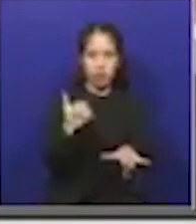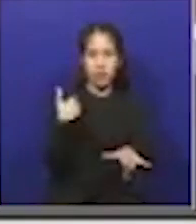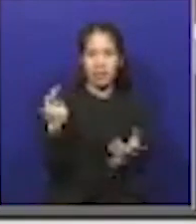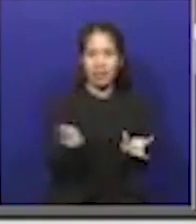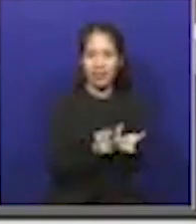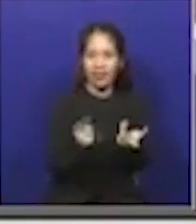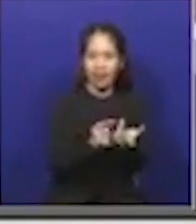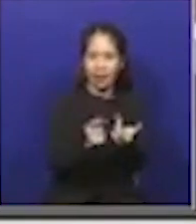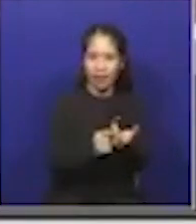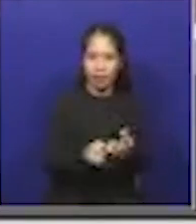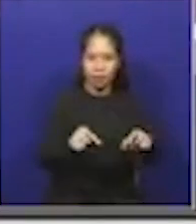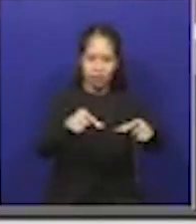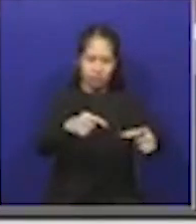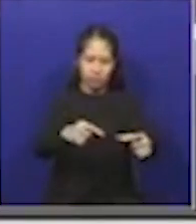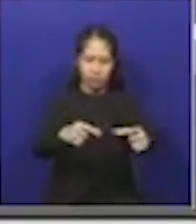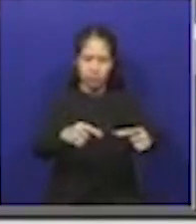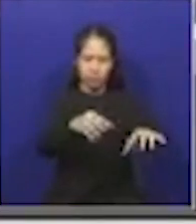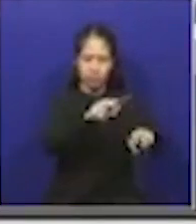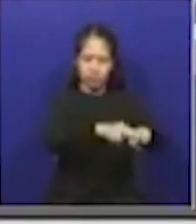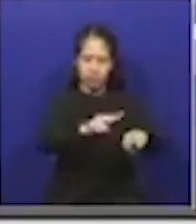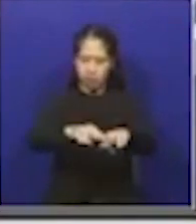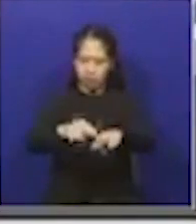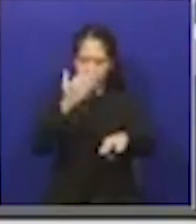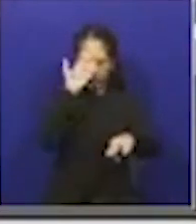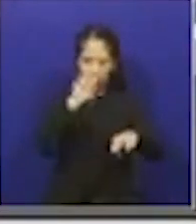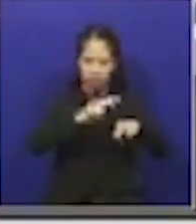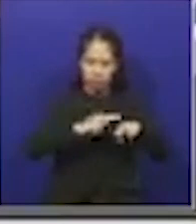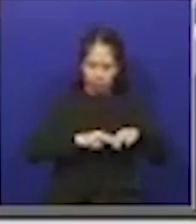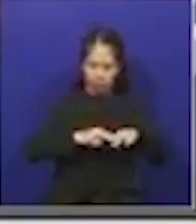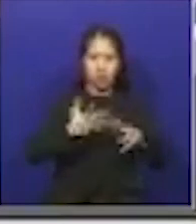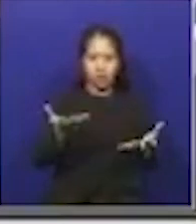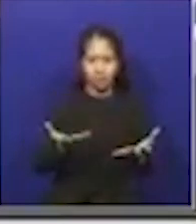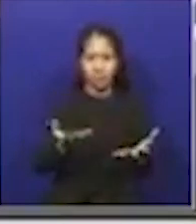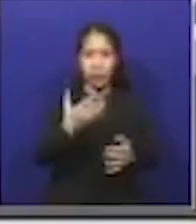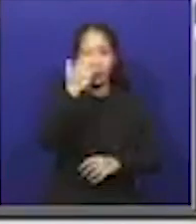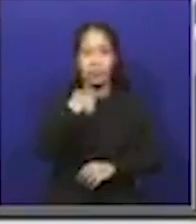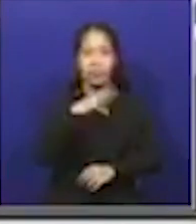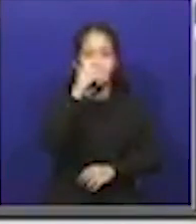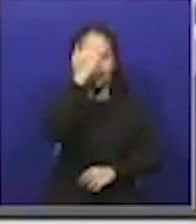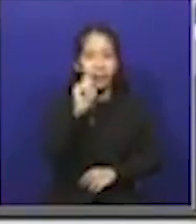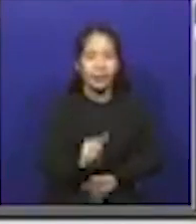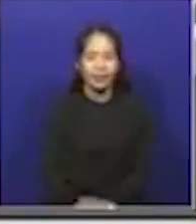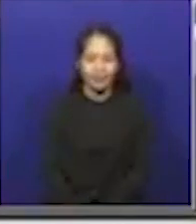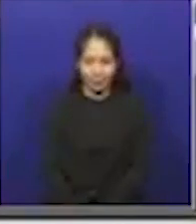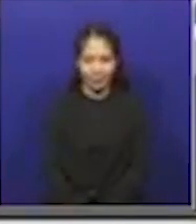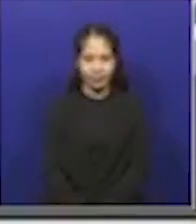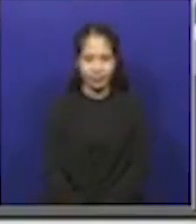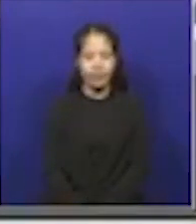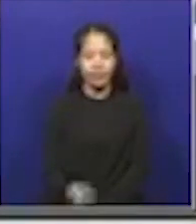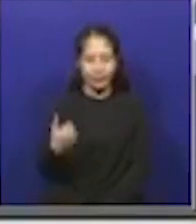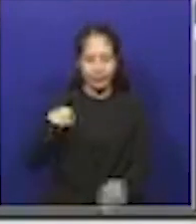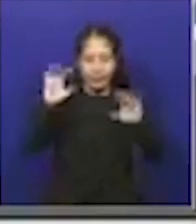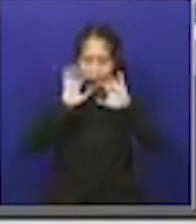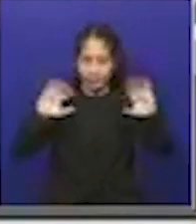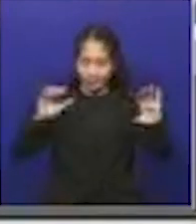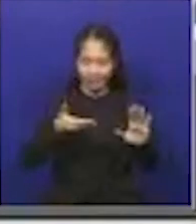ถวหน้า5แถวหลังอะไรก็แล้วแต่นะคราวนี้ผมพูดเรื่องนี้จะบอกว่าอะไรฮะปรากฏว่าหลายรัฐบาล